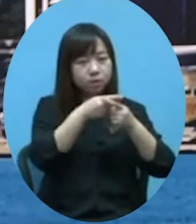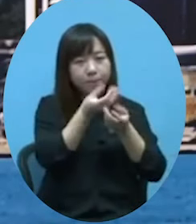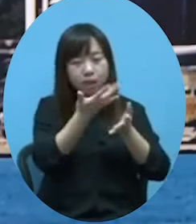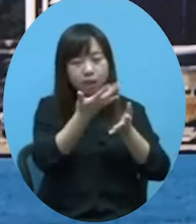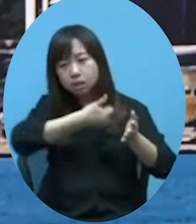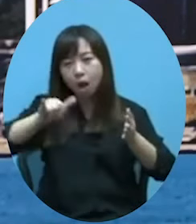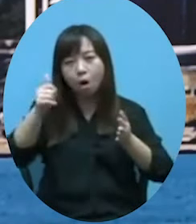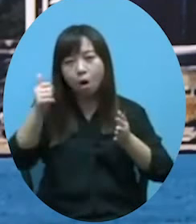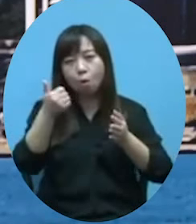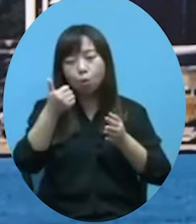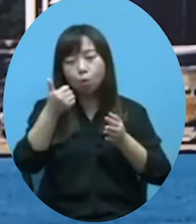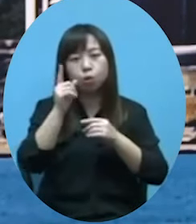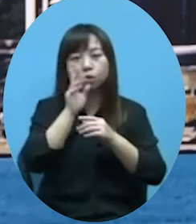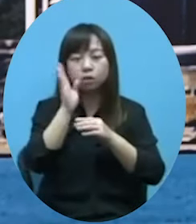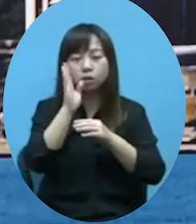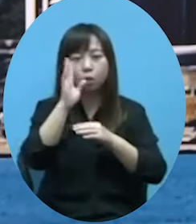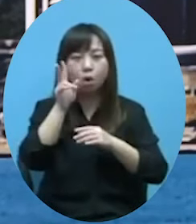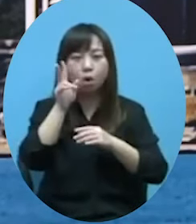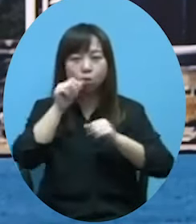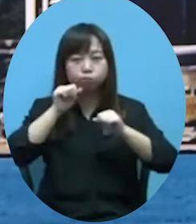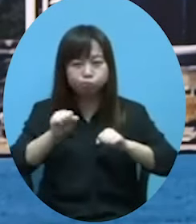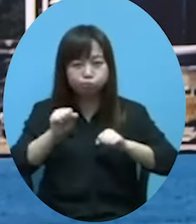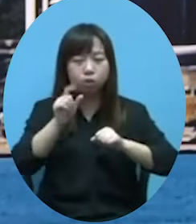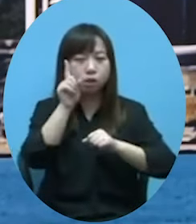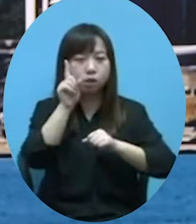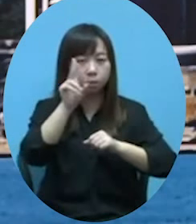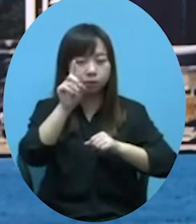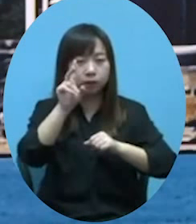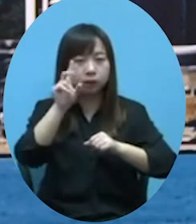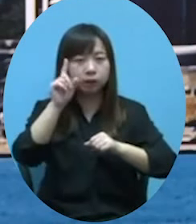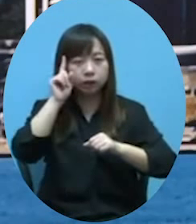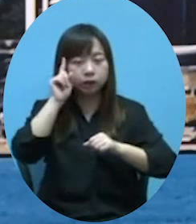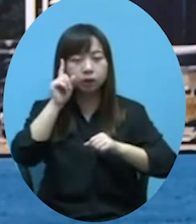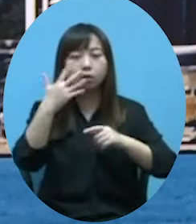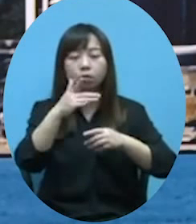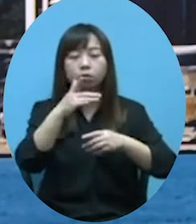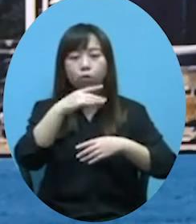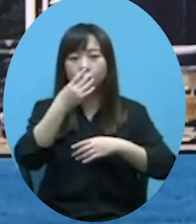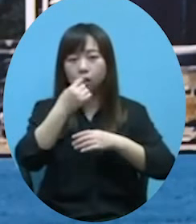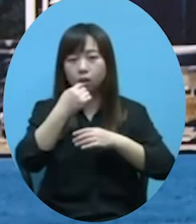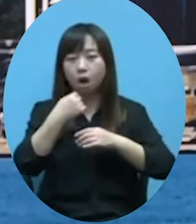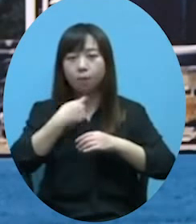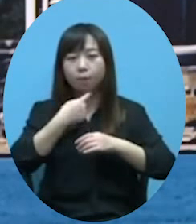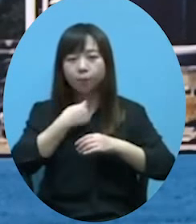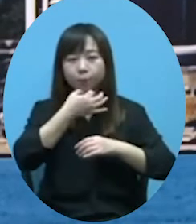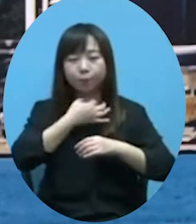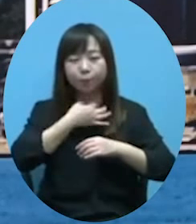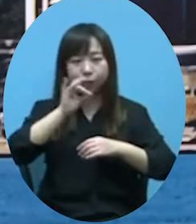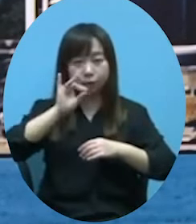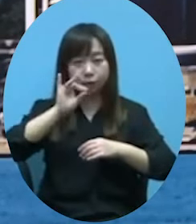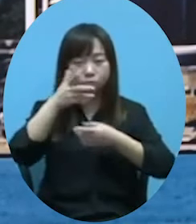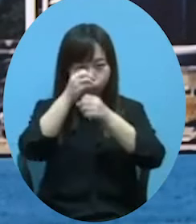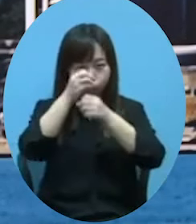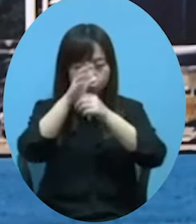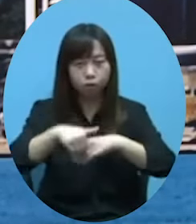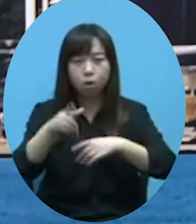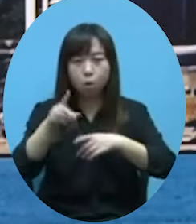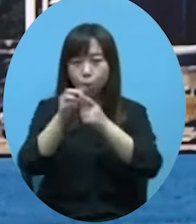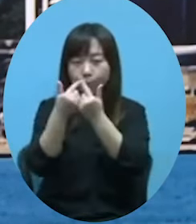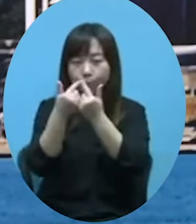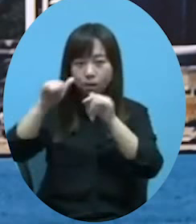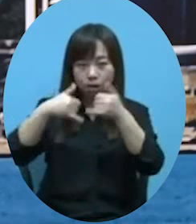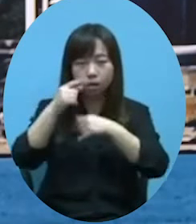幫他們留一個口水會發炎的那我知道湖北的人士呢都會他來到的就是